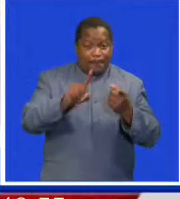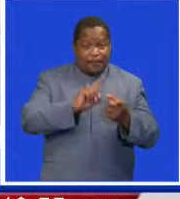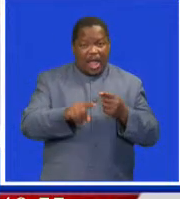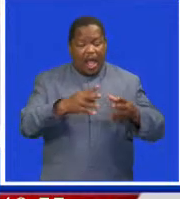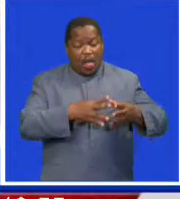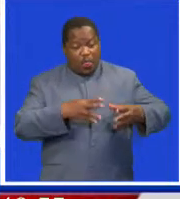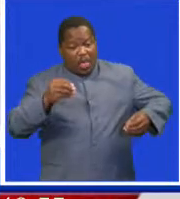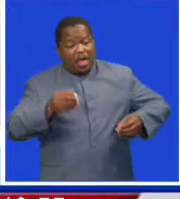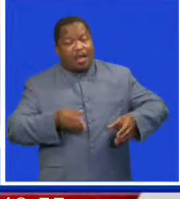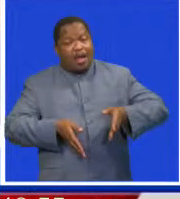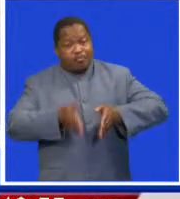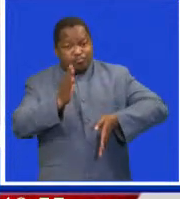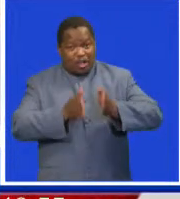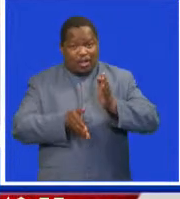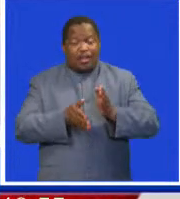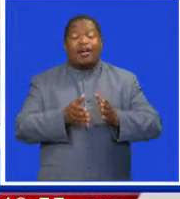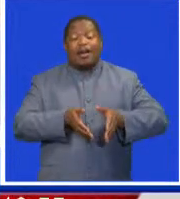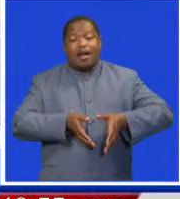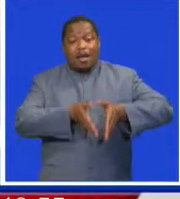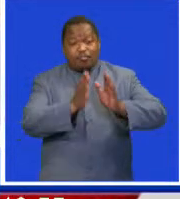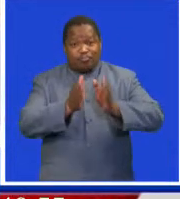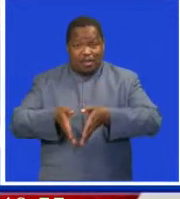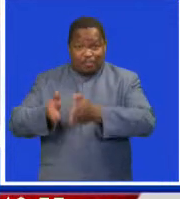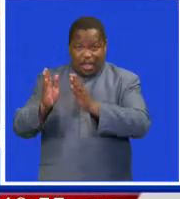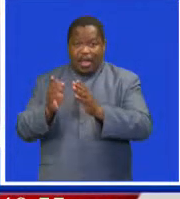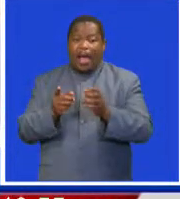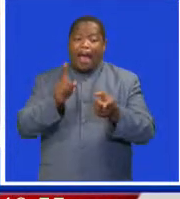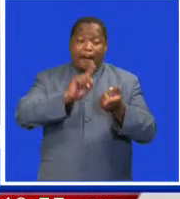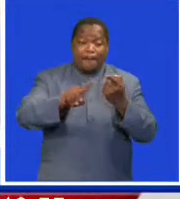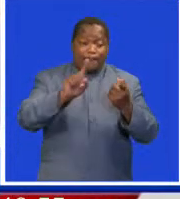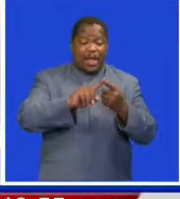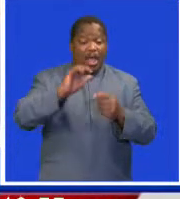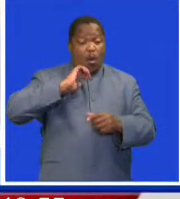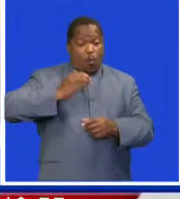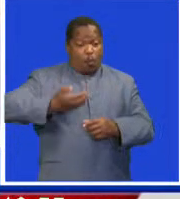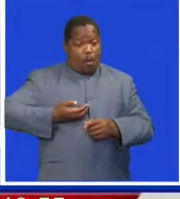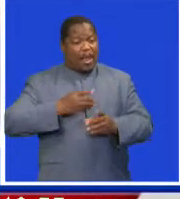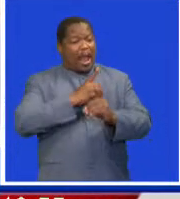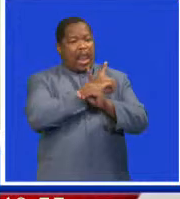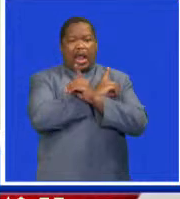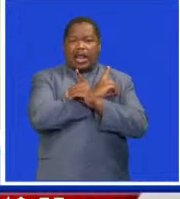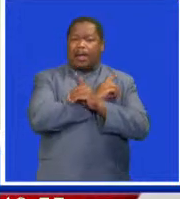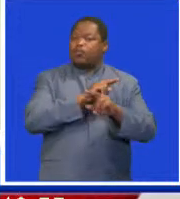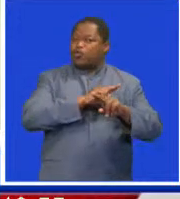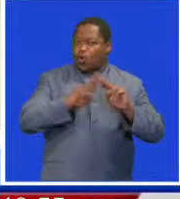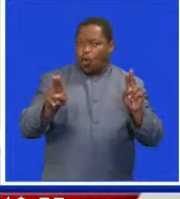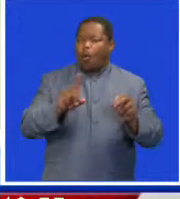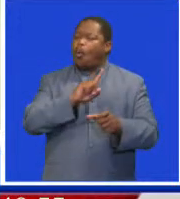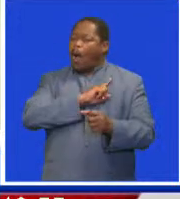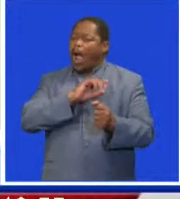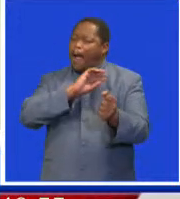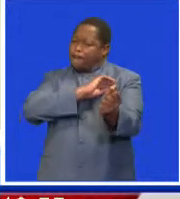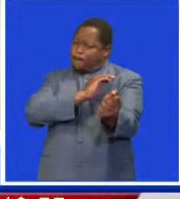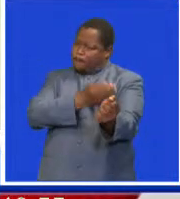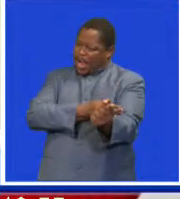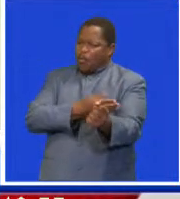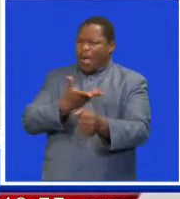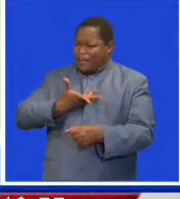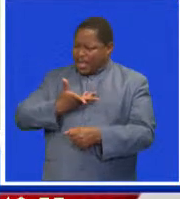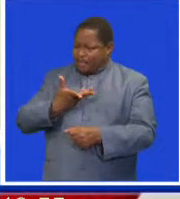labo labashintshele bulili baba besifazane akusho ukuthi emandla abo ayancipha kange futhi baba sengotini yekulimala